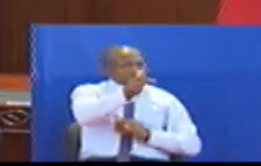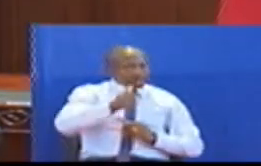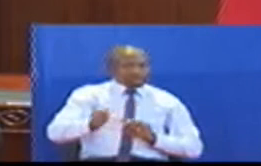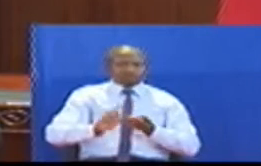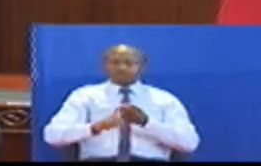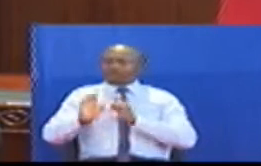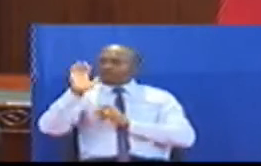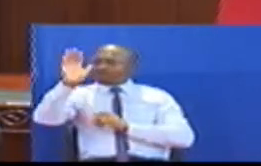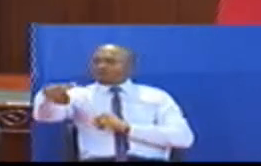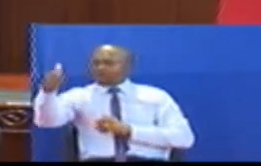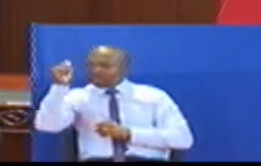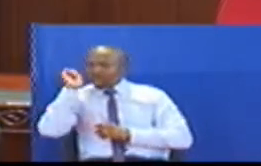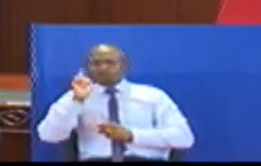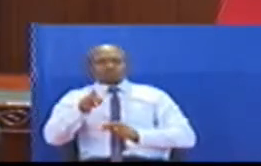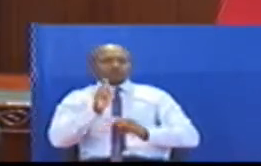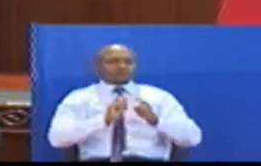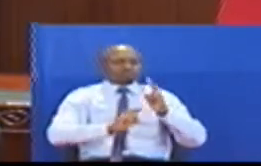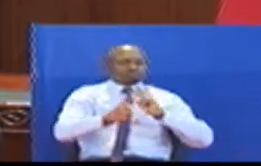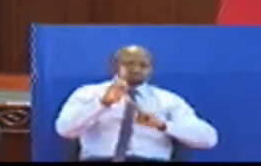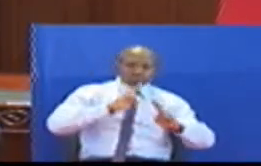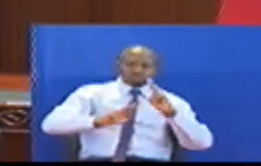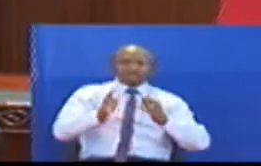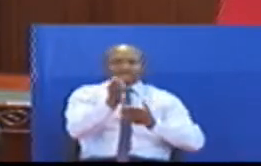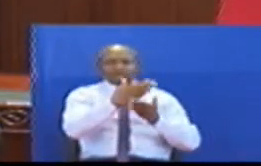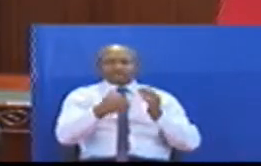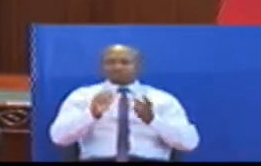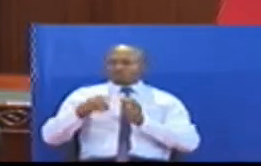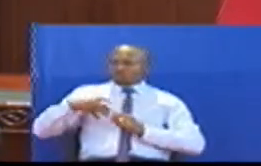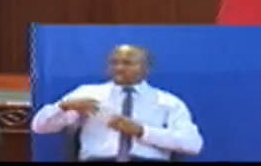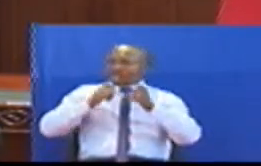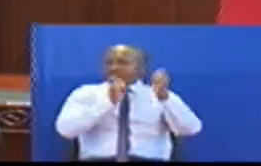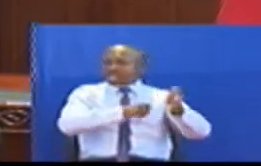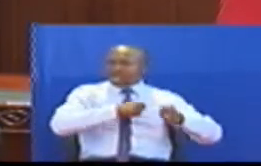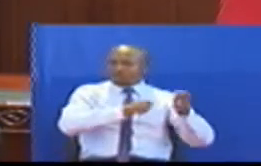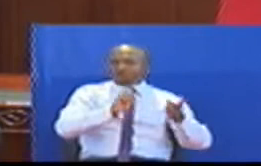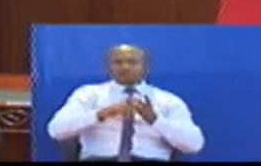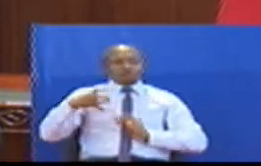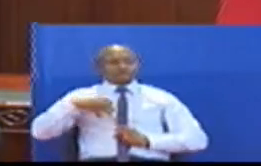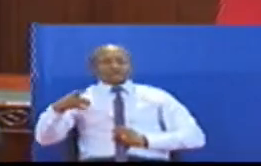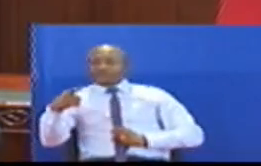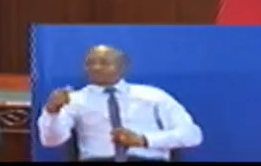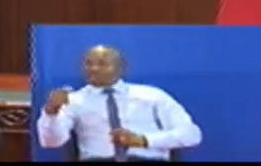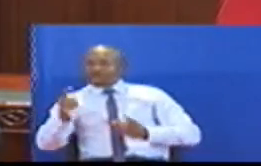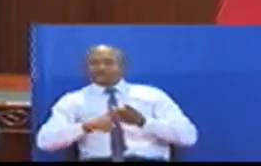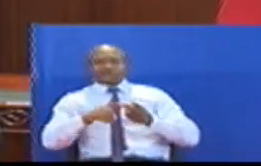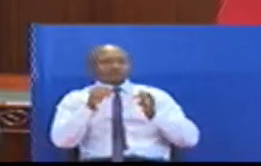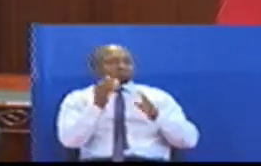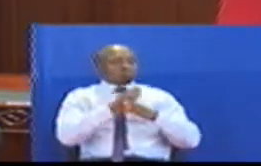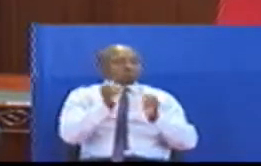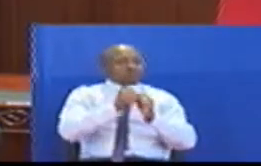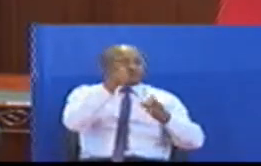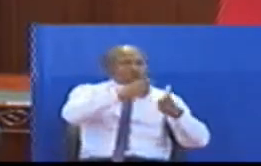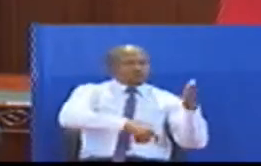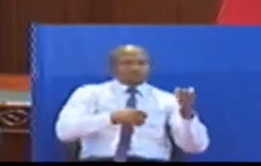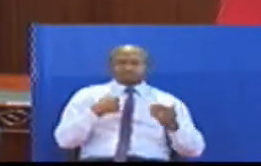na majadiliano kati ya BAT, Wizara ya Kilimo na Wizara ya Fedha kuhusiana na masuala ya kodi. Mimi